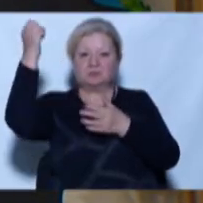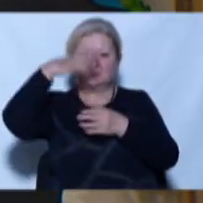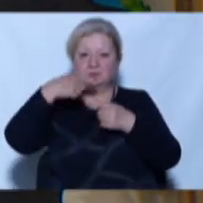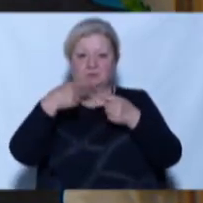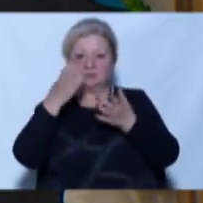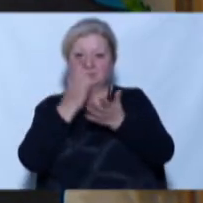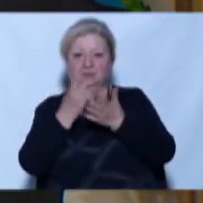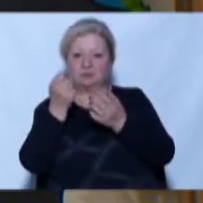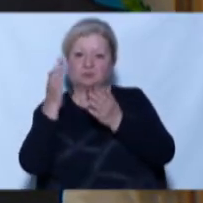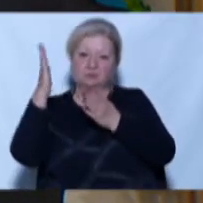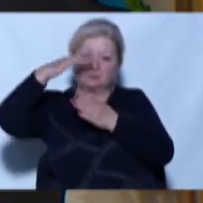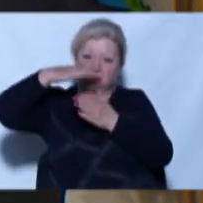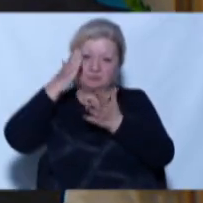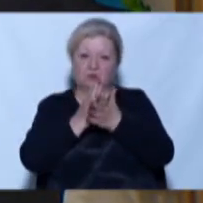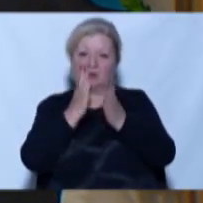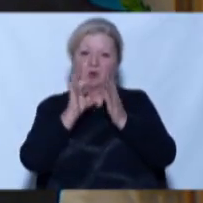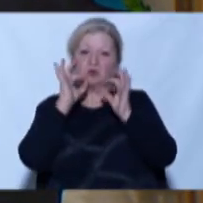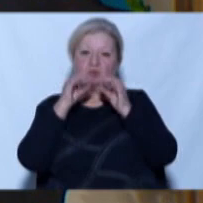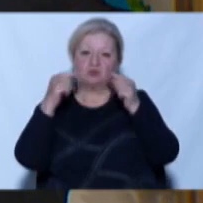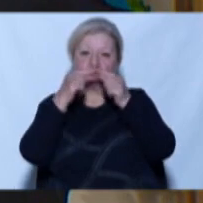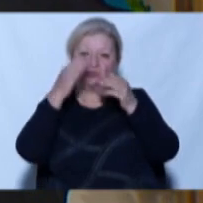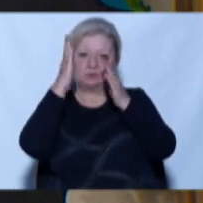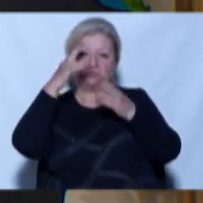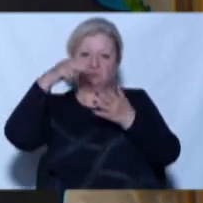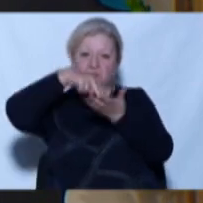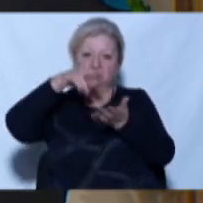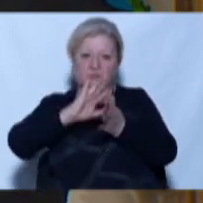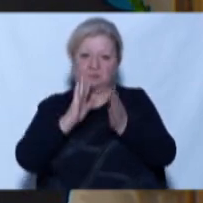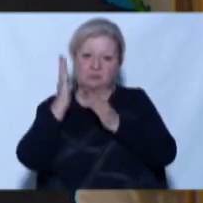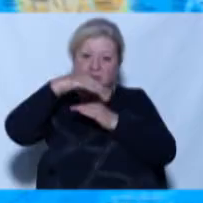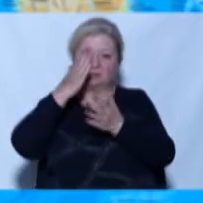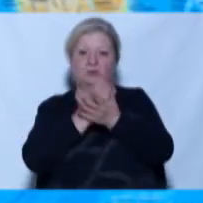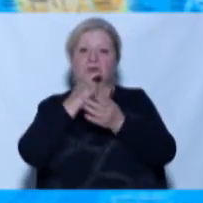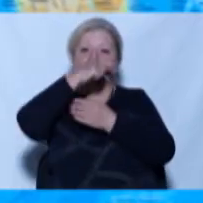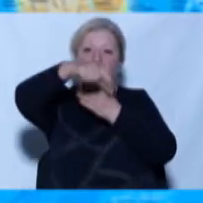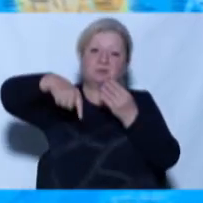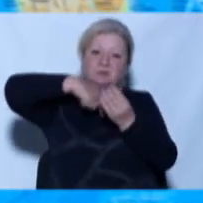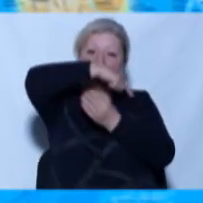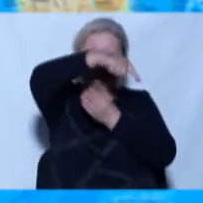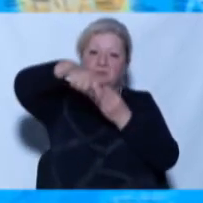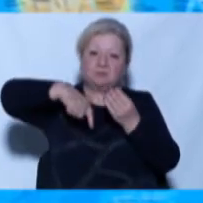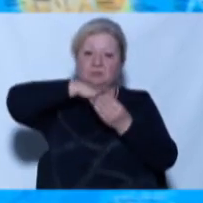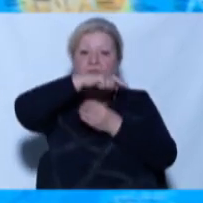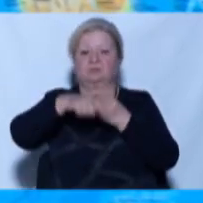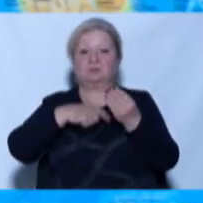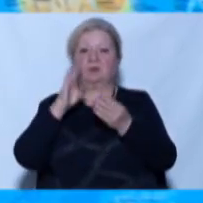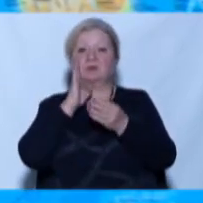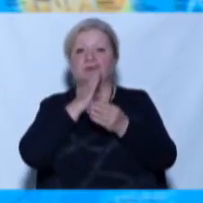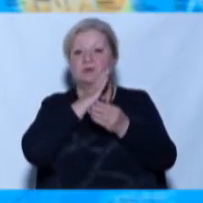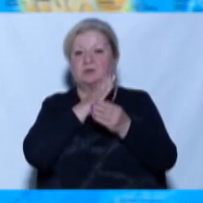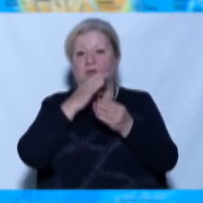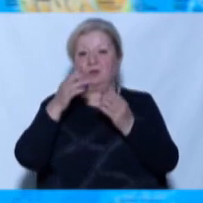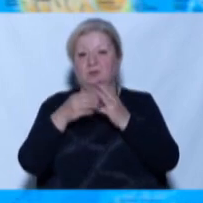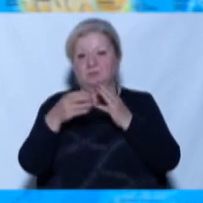დედამიწა დახრილი არის, სწორად არ დგას, მოძრაობს დედამიწის მზის ირგვლივ დედამიწა და ამიტომ არათანაბრად